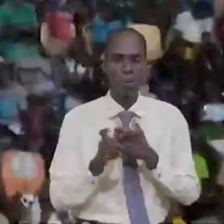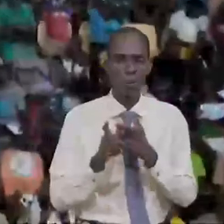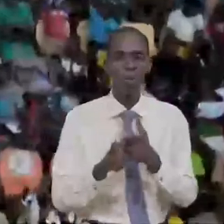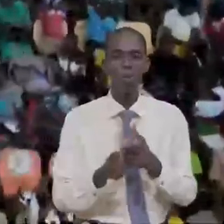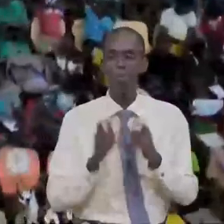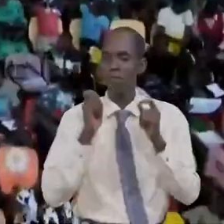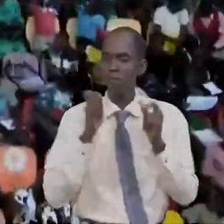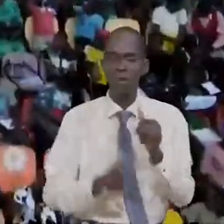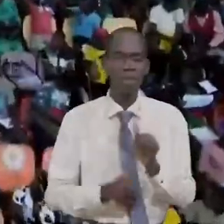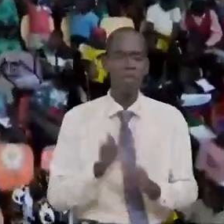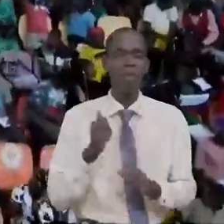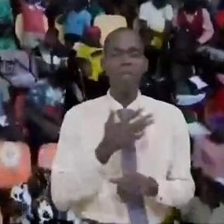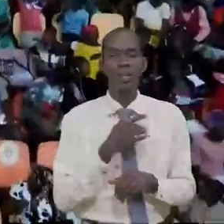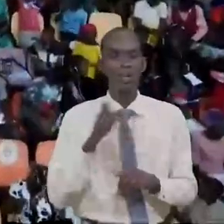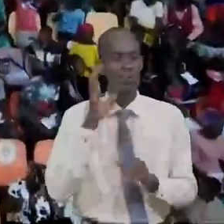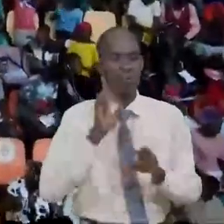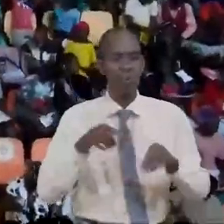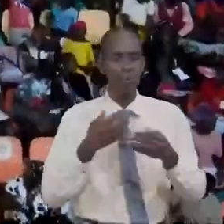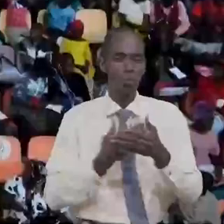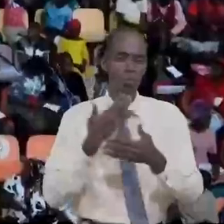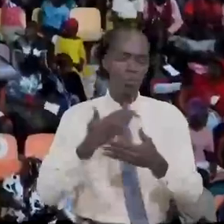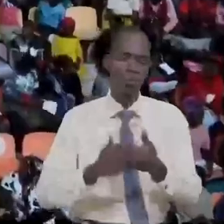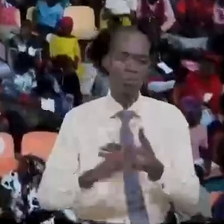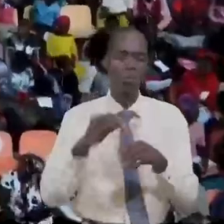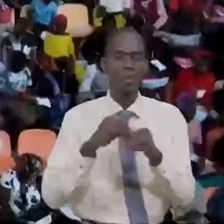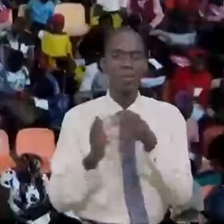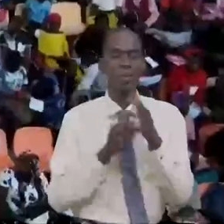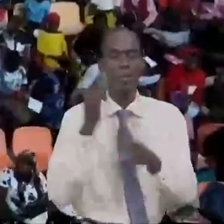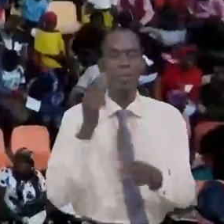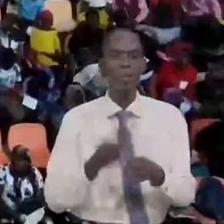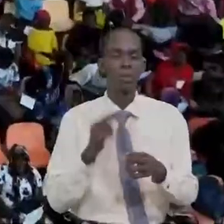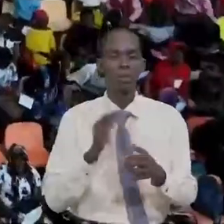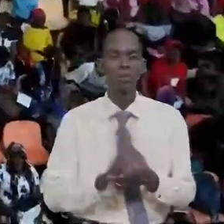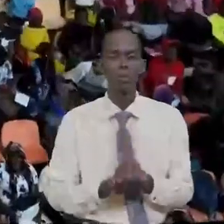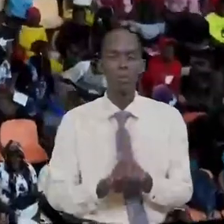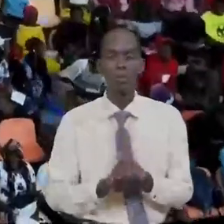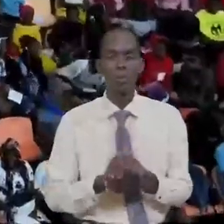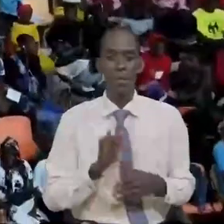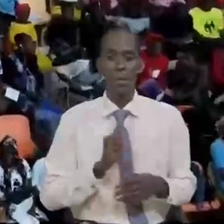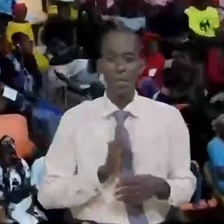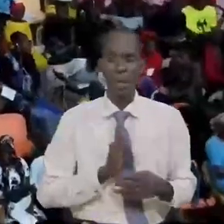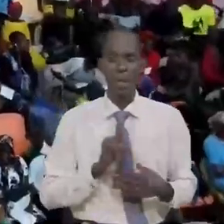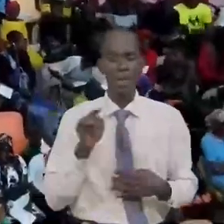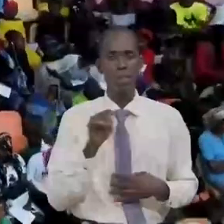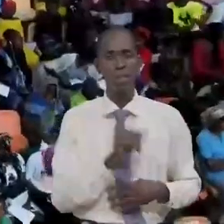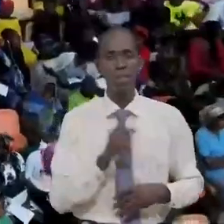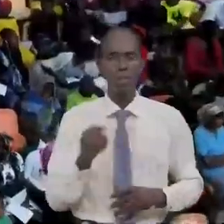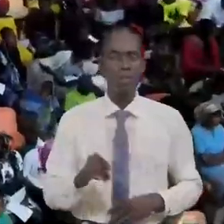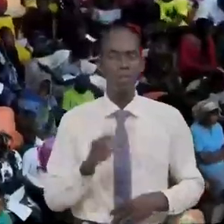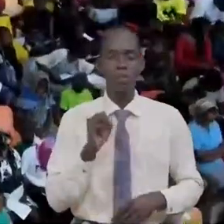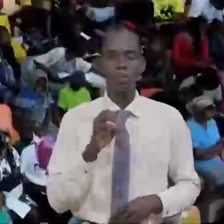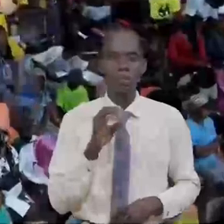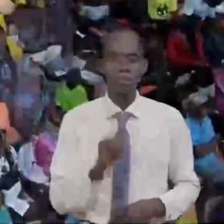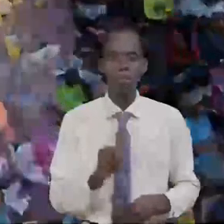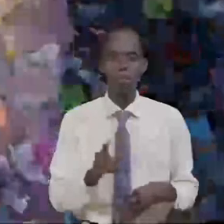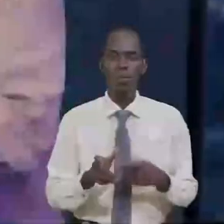et tu auras au-delà même au nom de Jésus je cours donc pas